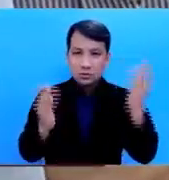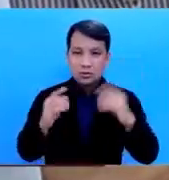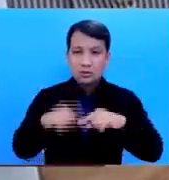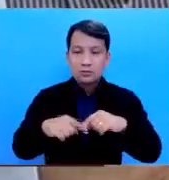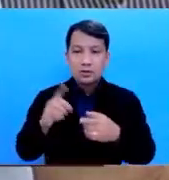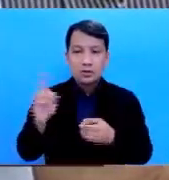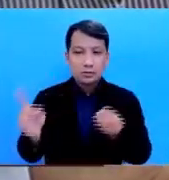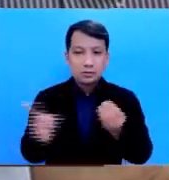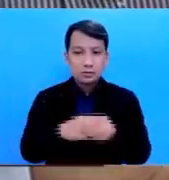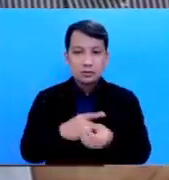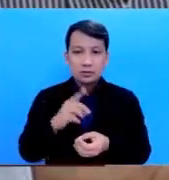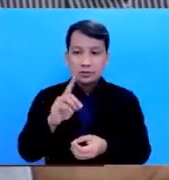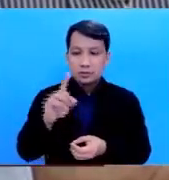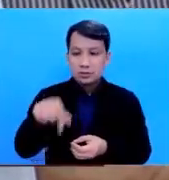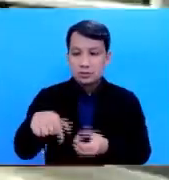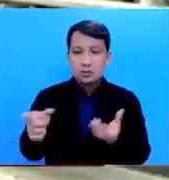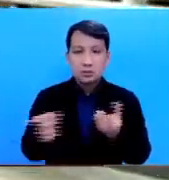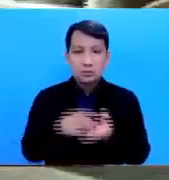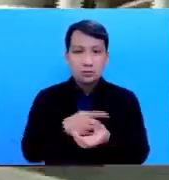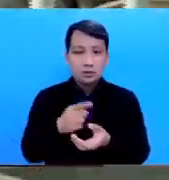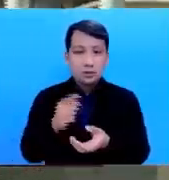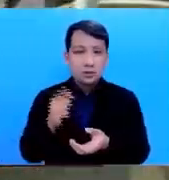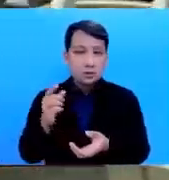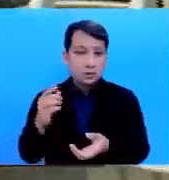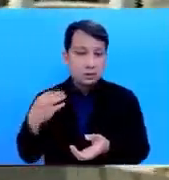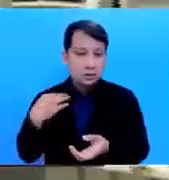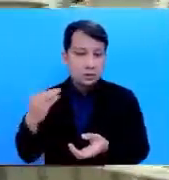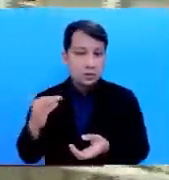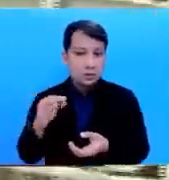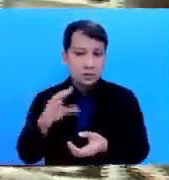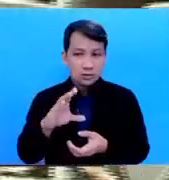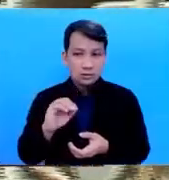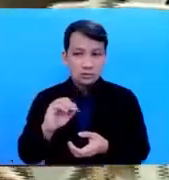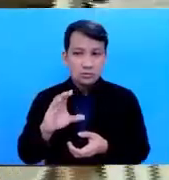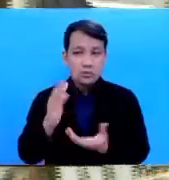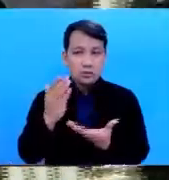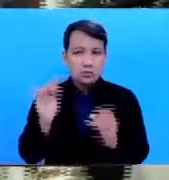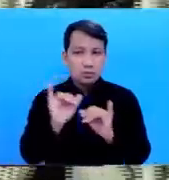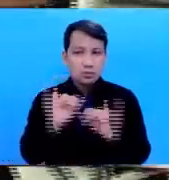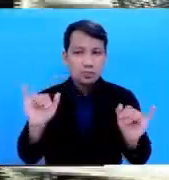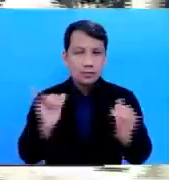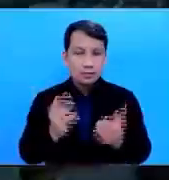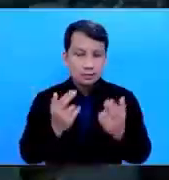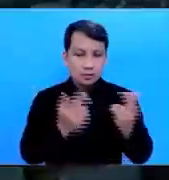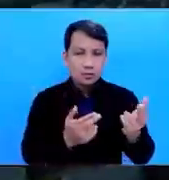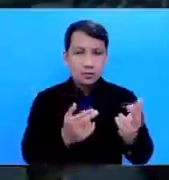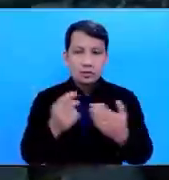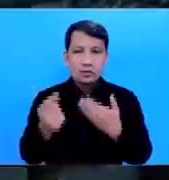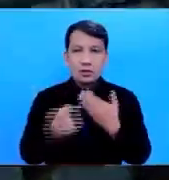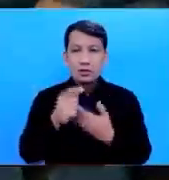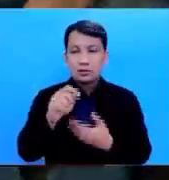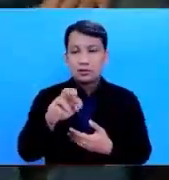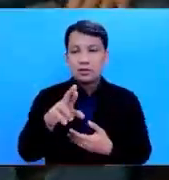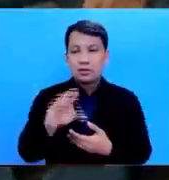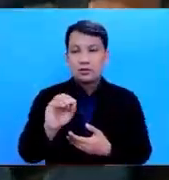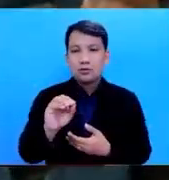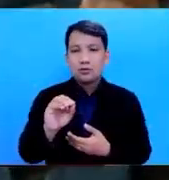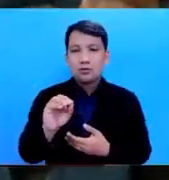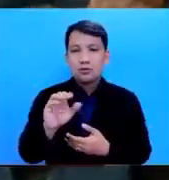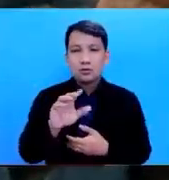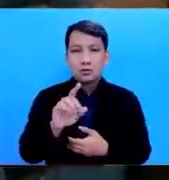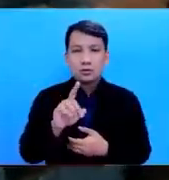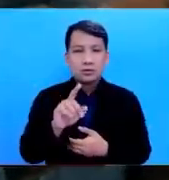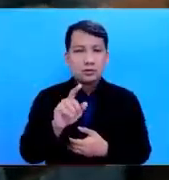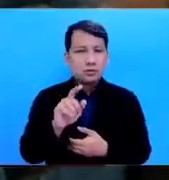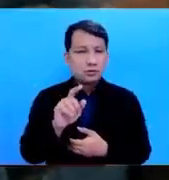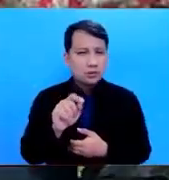ang kandidatura ni Marcos Jr. Sa parehong petisyon, nag-request ng temporary restraining order sa Senado at Kamara para